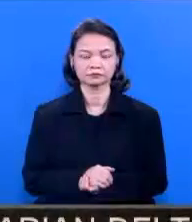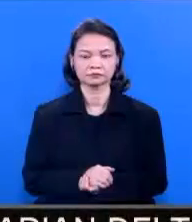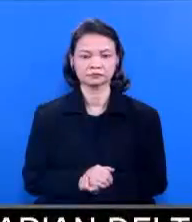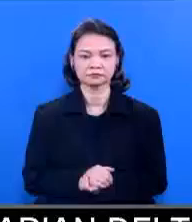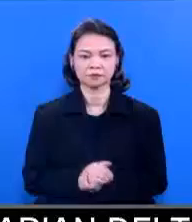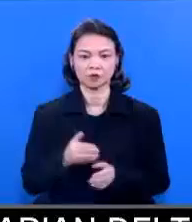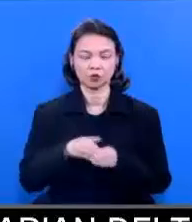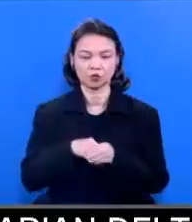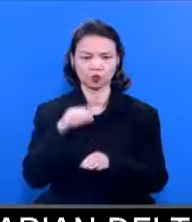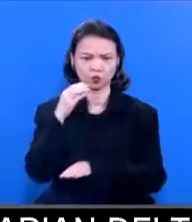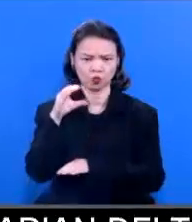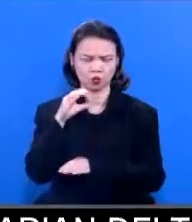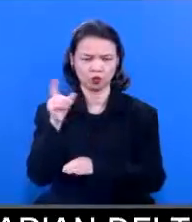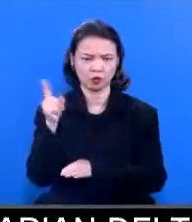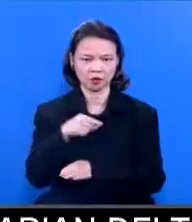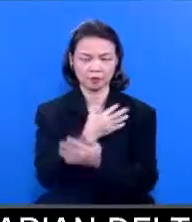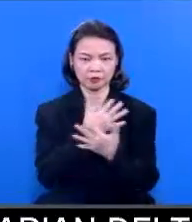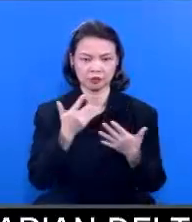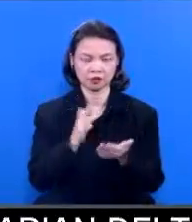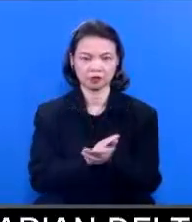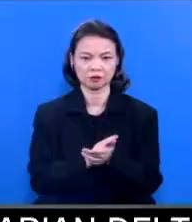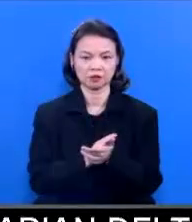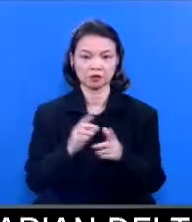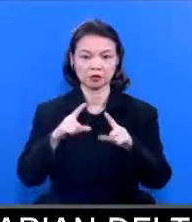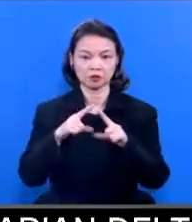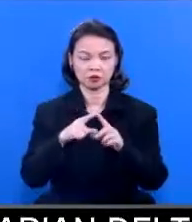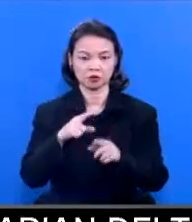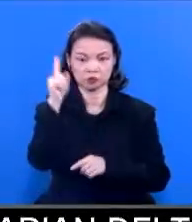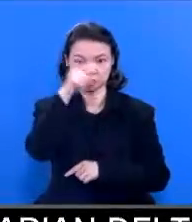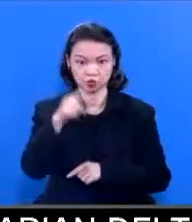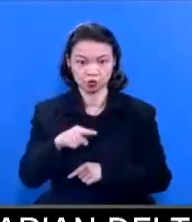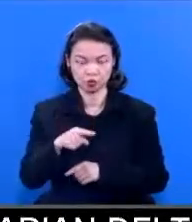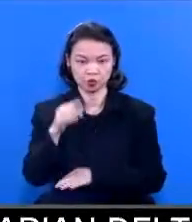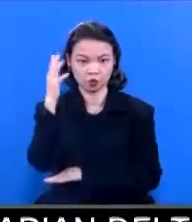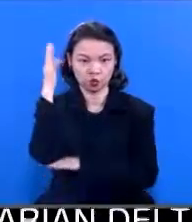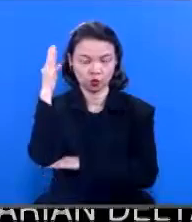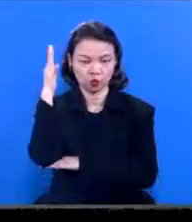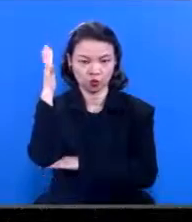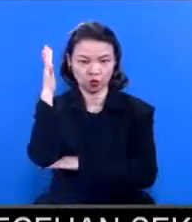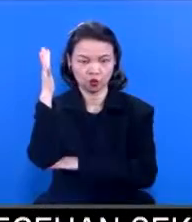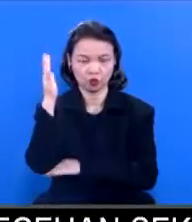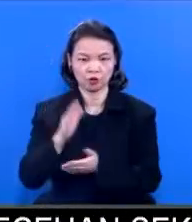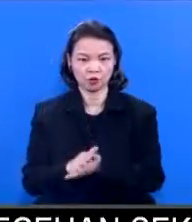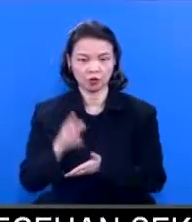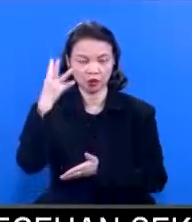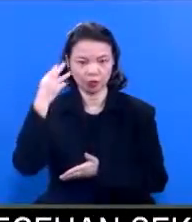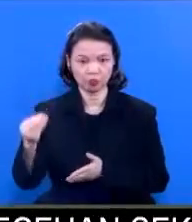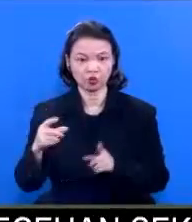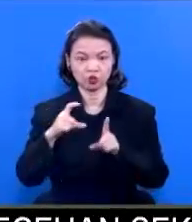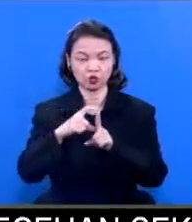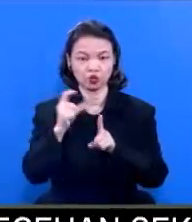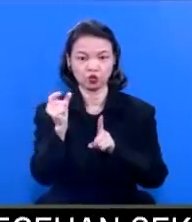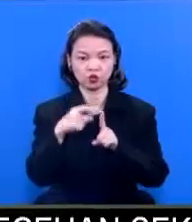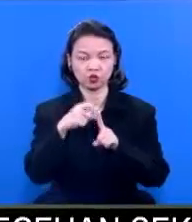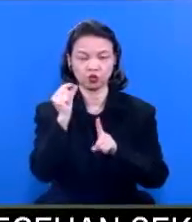Dalam rekaman kamera warga, jasad Ahyani dievakuasi usai tersengat aliran listrik di pohon di Kampung Dukuh Maja, Kecamatan Tenjo,